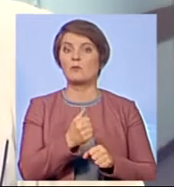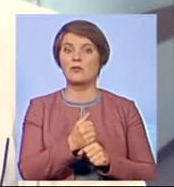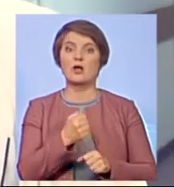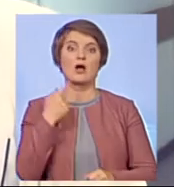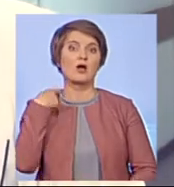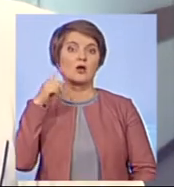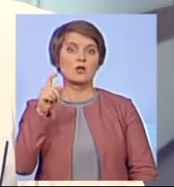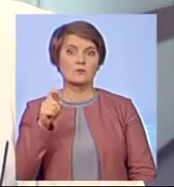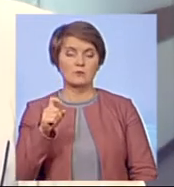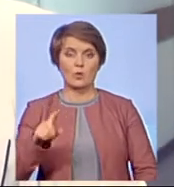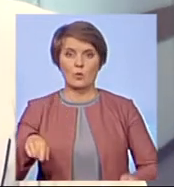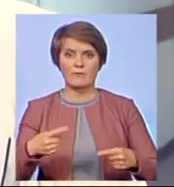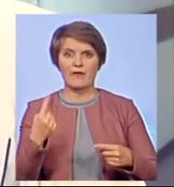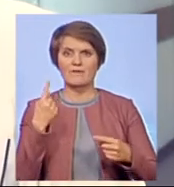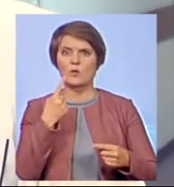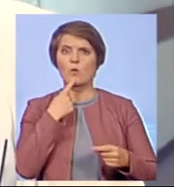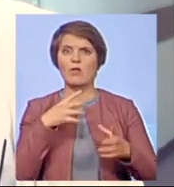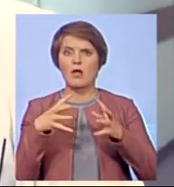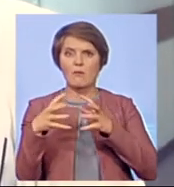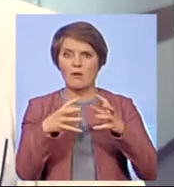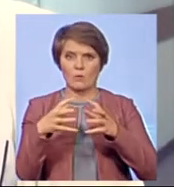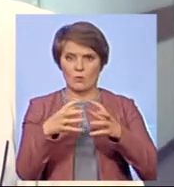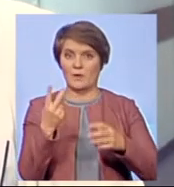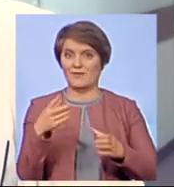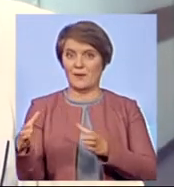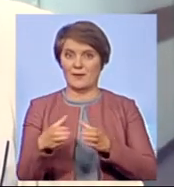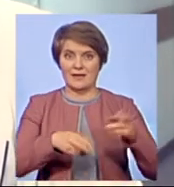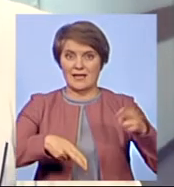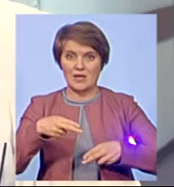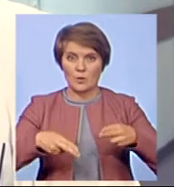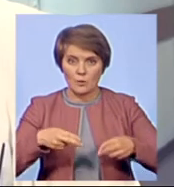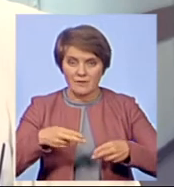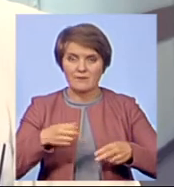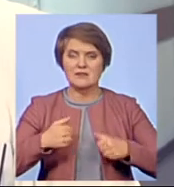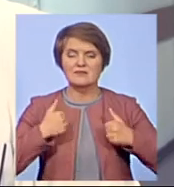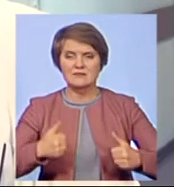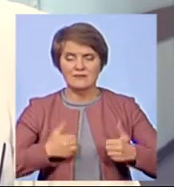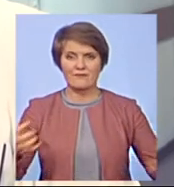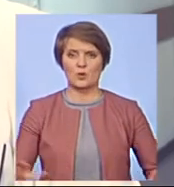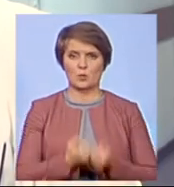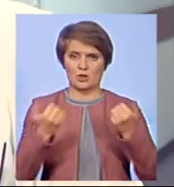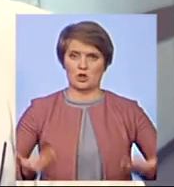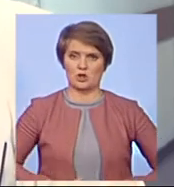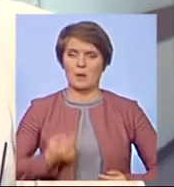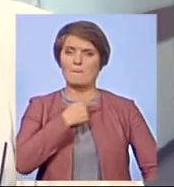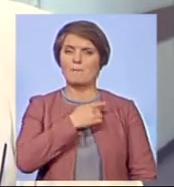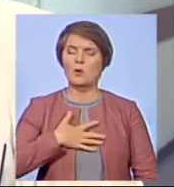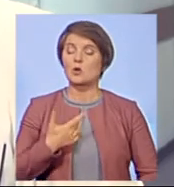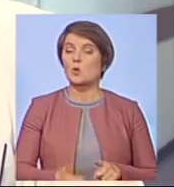хребця. Утворила велику гематому. Дві бригади хірургів роблять усе можливе, щоб врятувати йому життя. Поранення дуже важке,